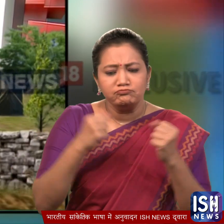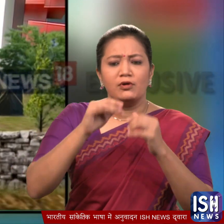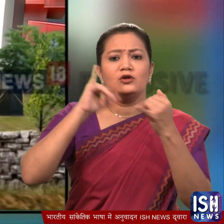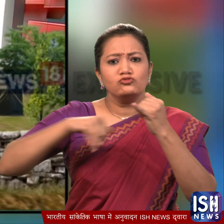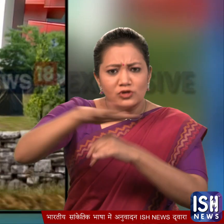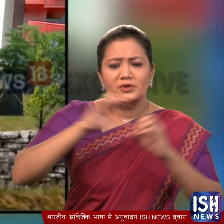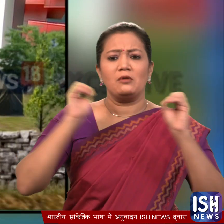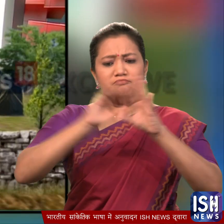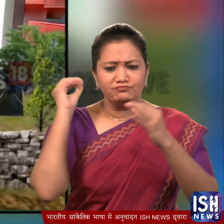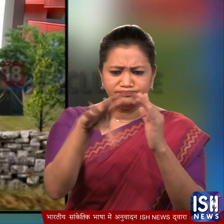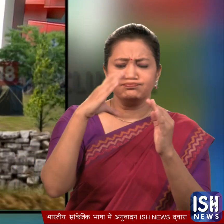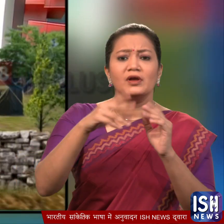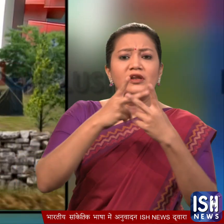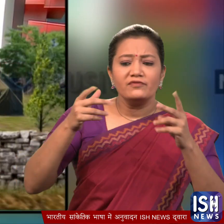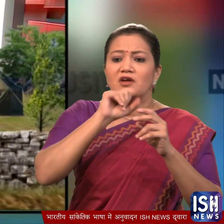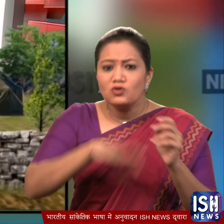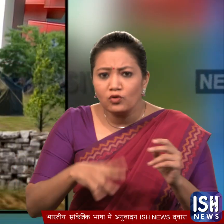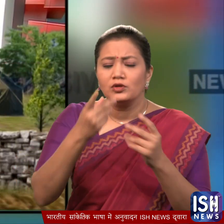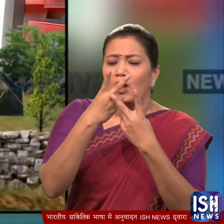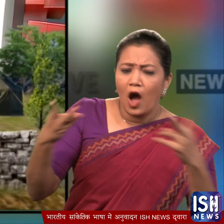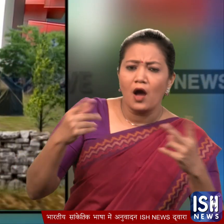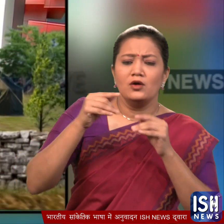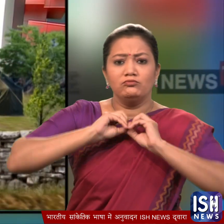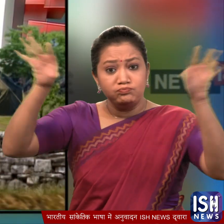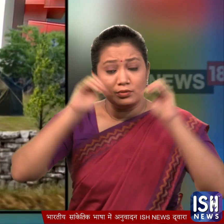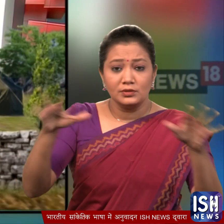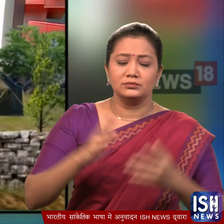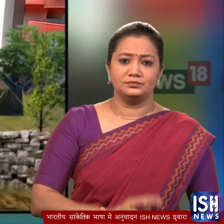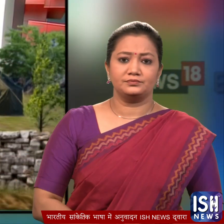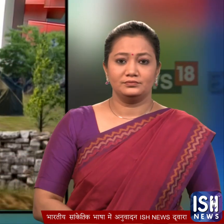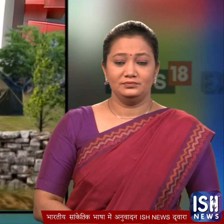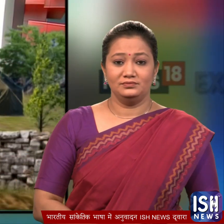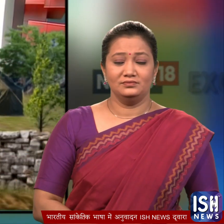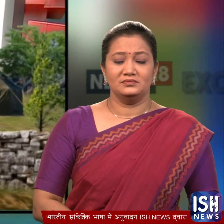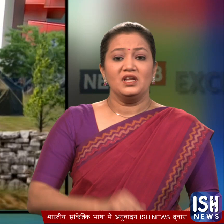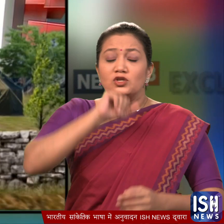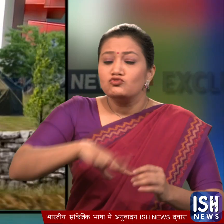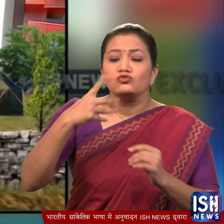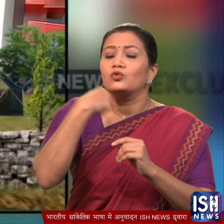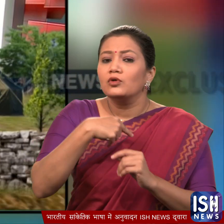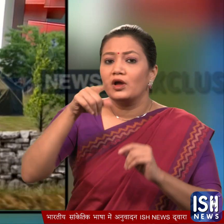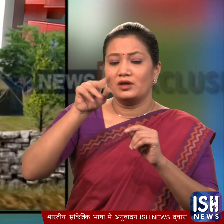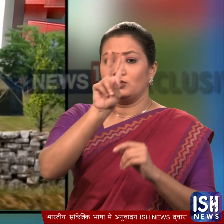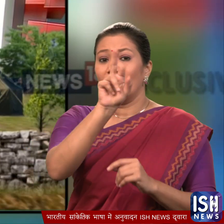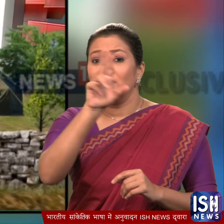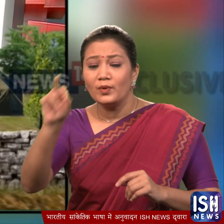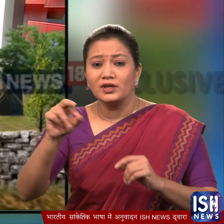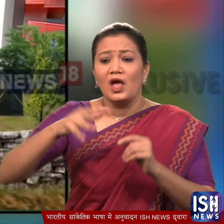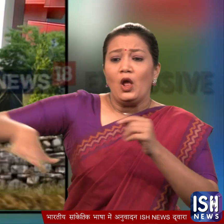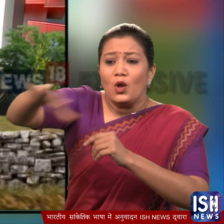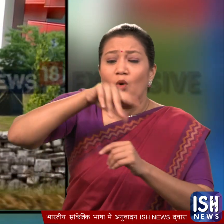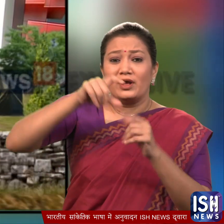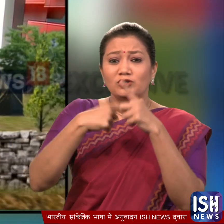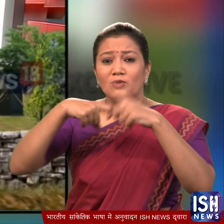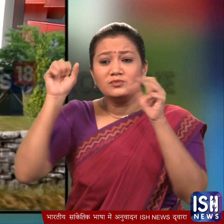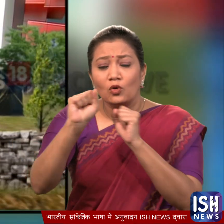और आतंकी संगठनों में शामिल होने वाले युवाओं की संख्या को लेकर प्रोपेगेंडा फैलाने में जुटा है, जिसके तहत यह झूठ फैलाया जा रहा है कि 2020 में